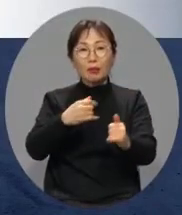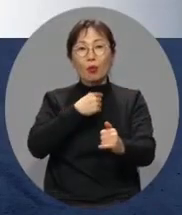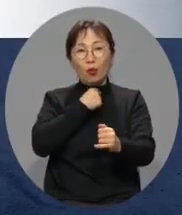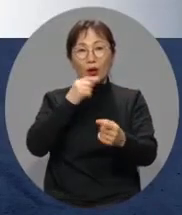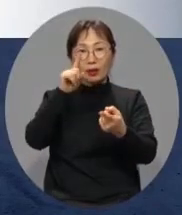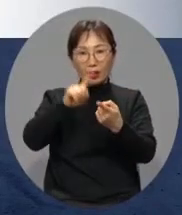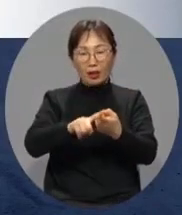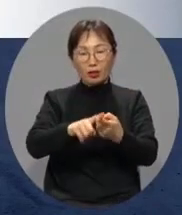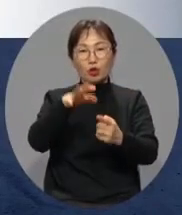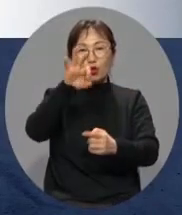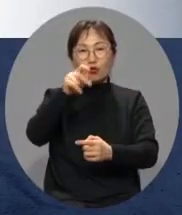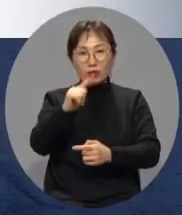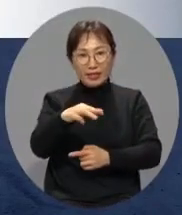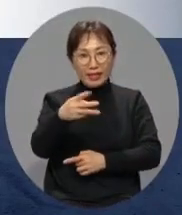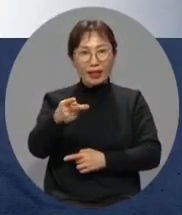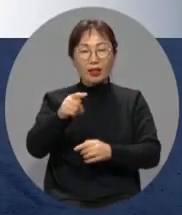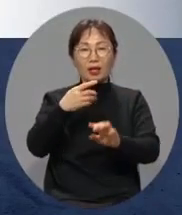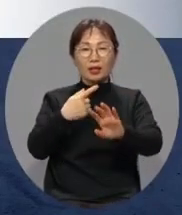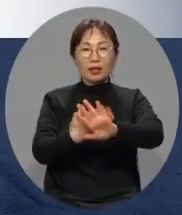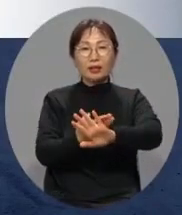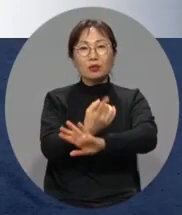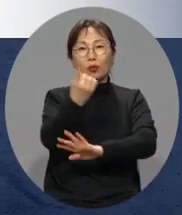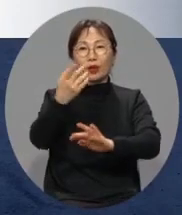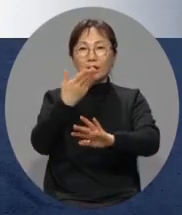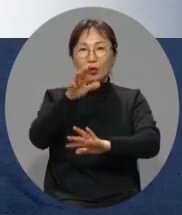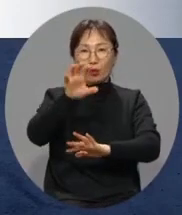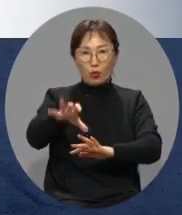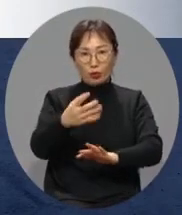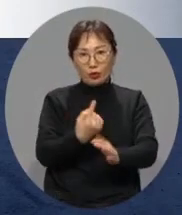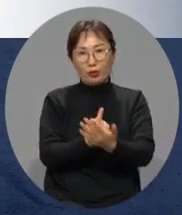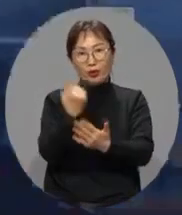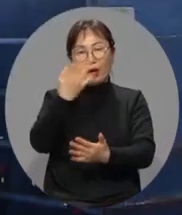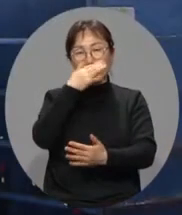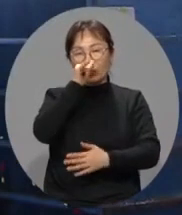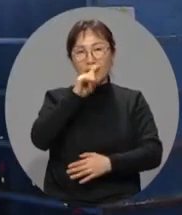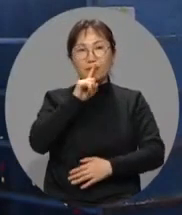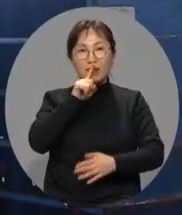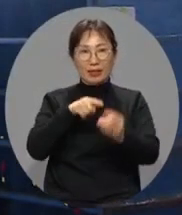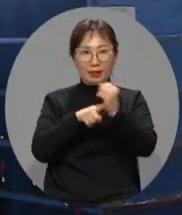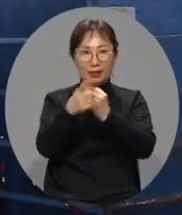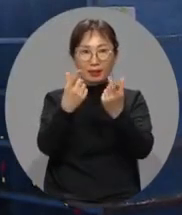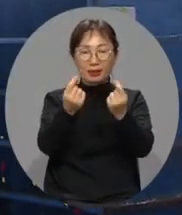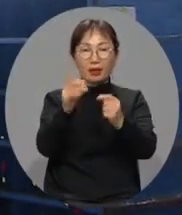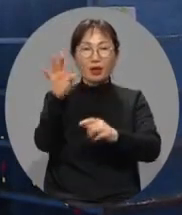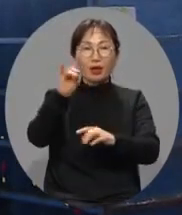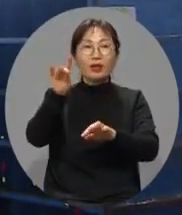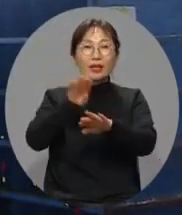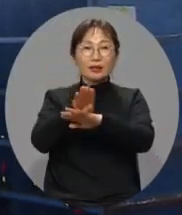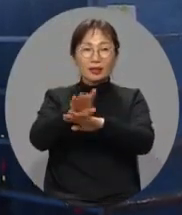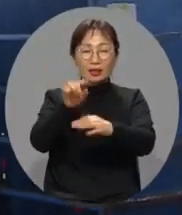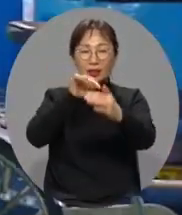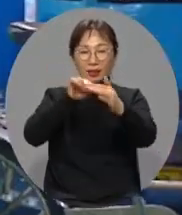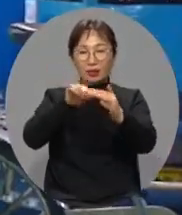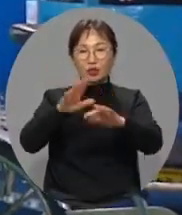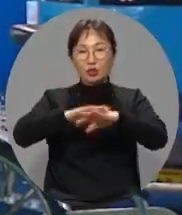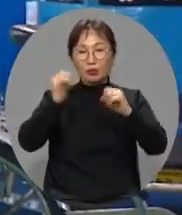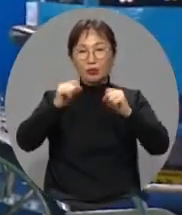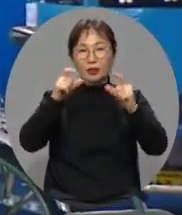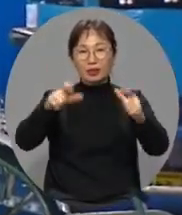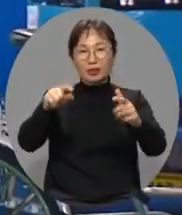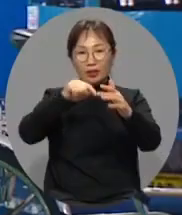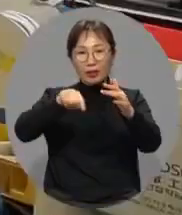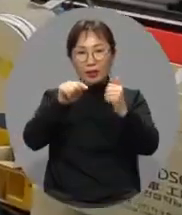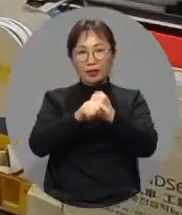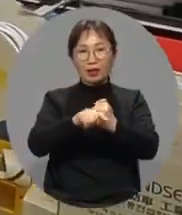울산 등 다른 지역 공장으로 자리를 옮길 수 있다는 뜻입니다. 현대차 전주 공장은 도내에서 170여